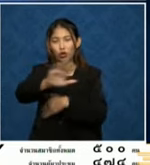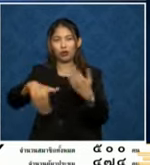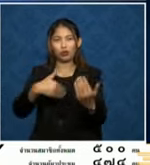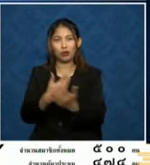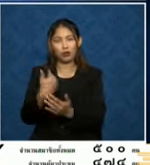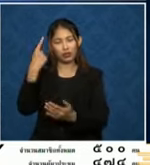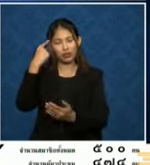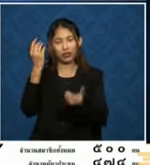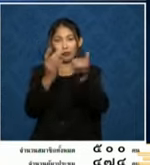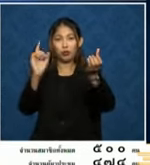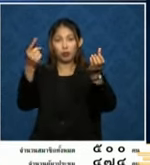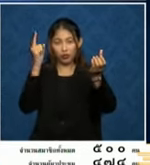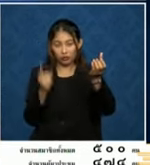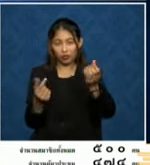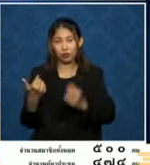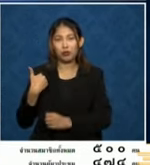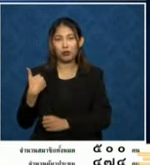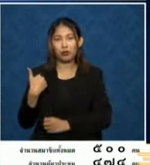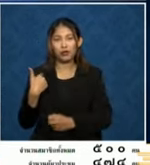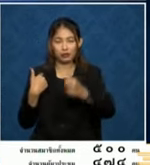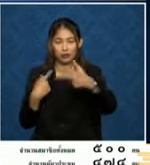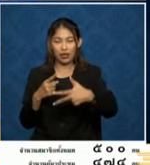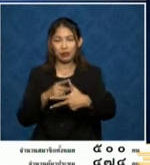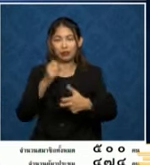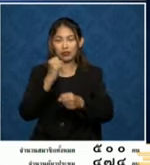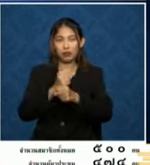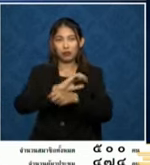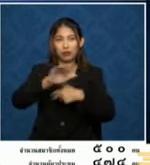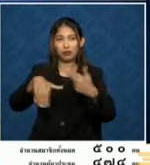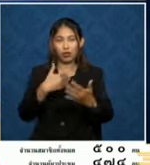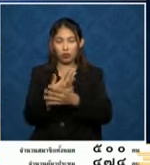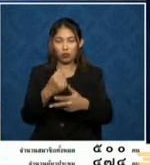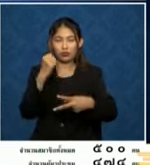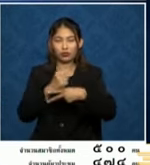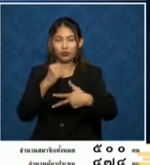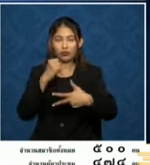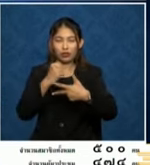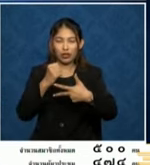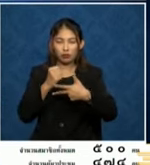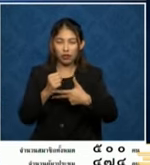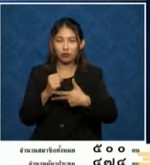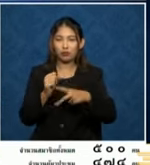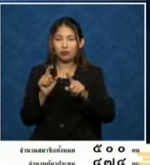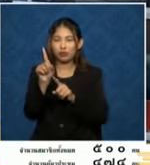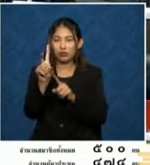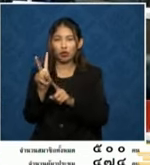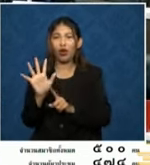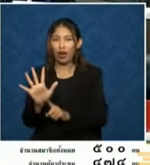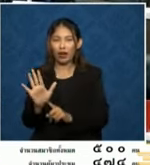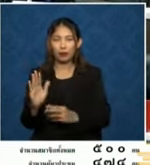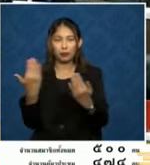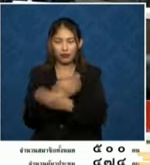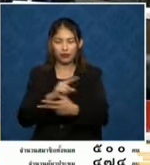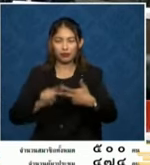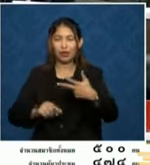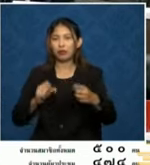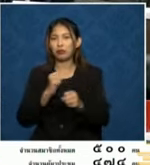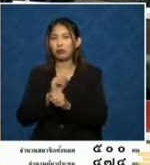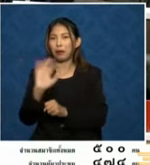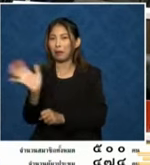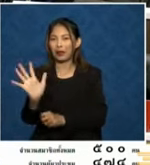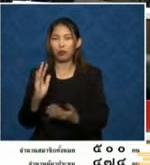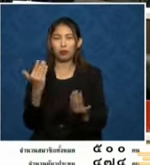ฐธรรมนูญฉบับใหม่หรือไม่มี3ช้อยส์คือจัดใหม่ทั้งฉบับจัดใหม่โดยทั้งฉบับโดยยกเว้นหมวด1หมวด2แล้วก็ไม่ควรที่จะจัดใหม่ทั้งฉบับถ้าอย